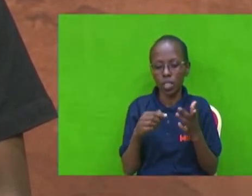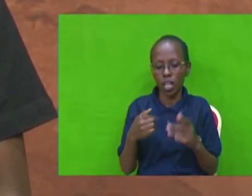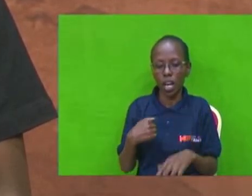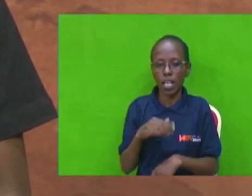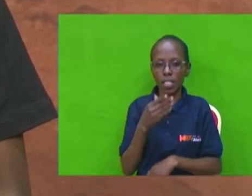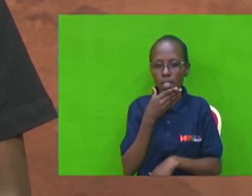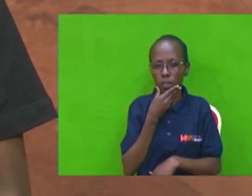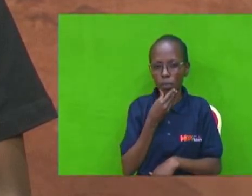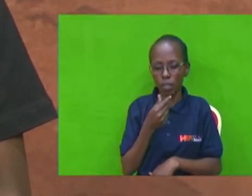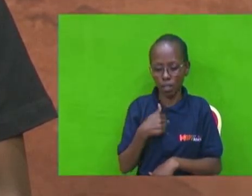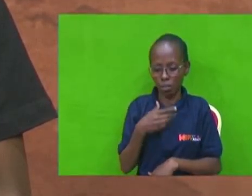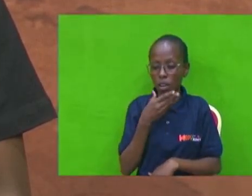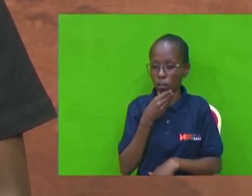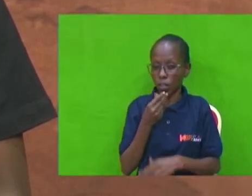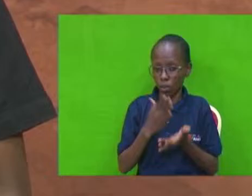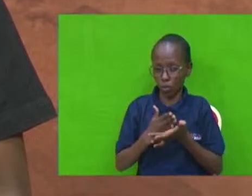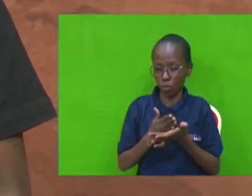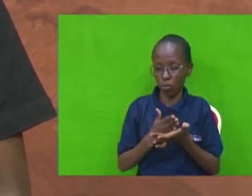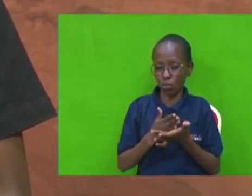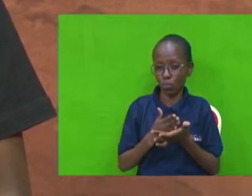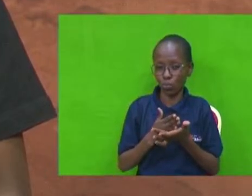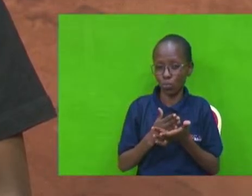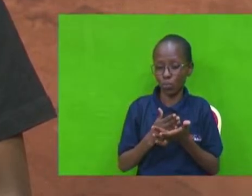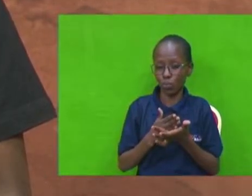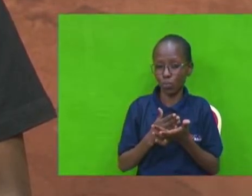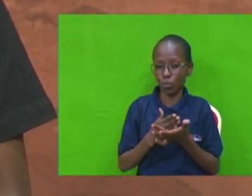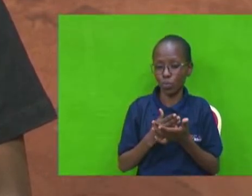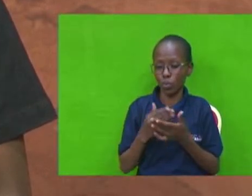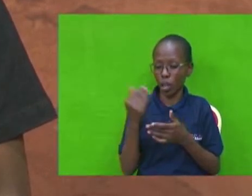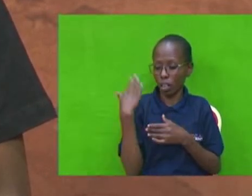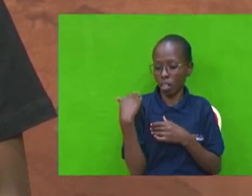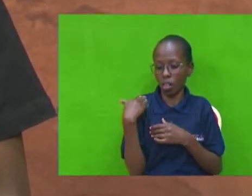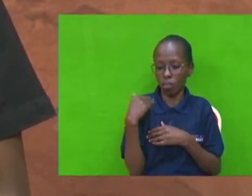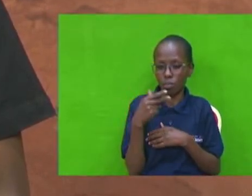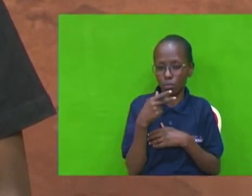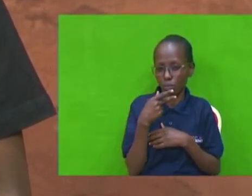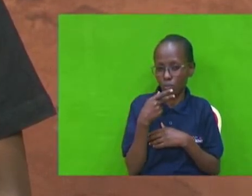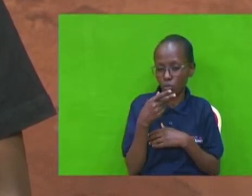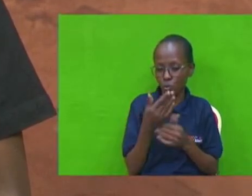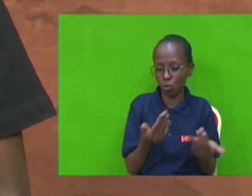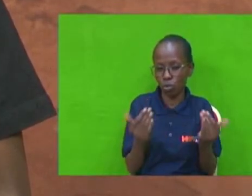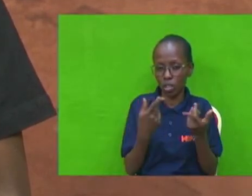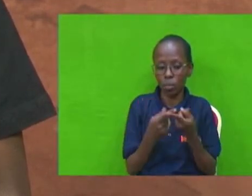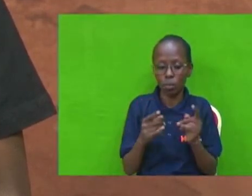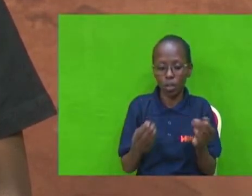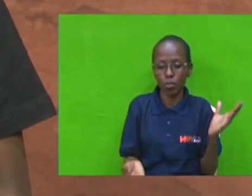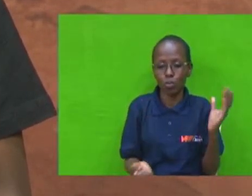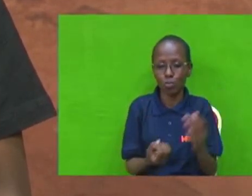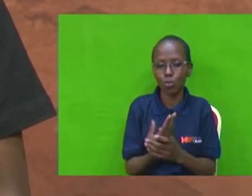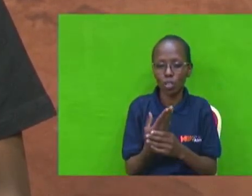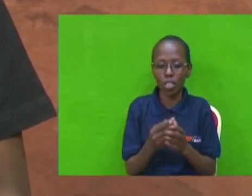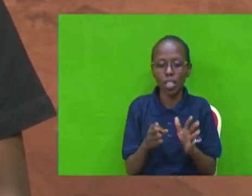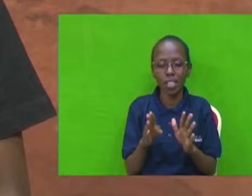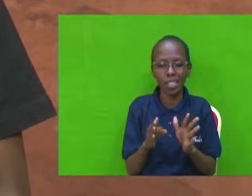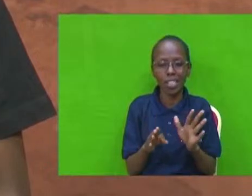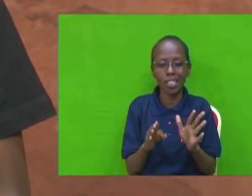unajua nini baba ni baba? Sisi wachokoze watoto bali kuwalea katika njia ya adabu.